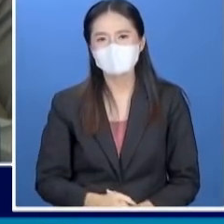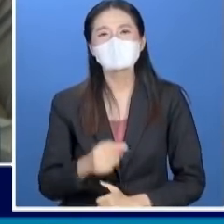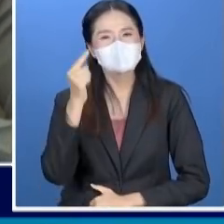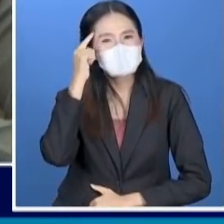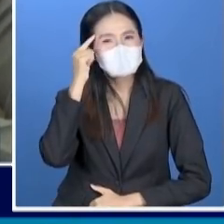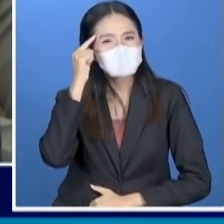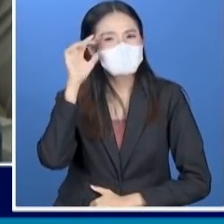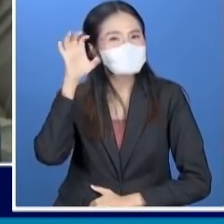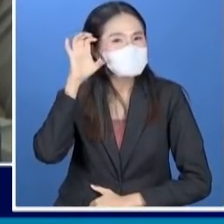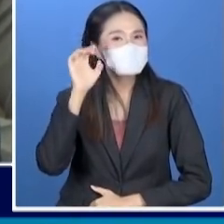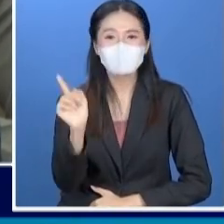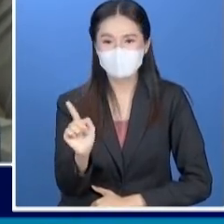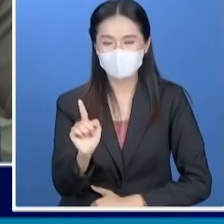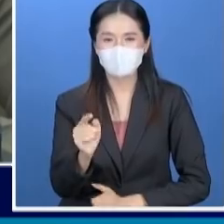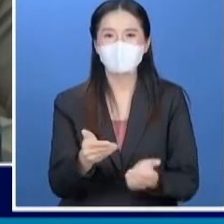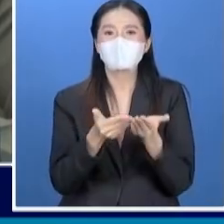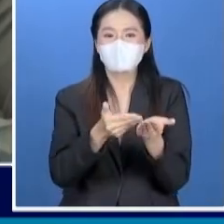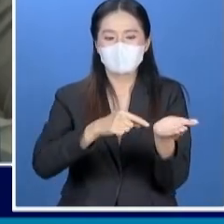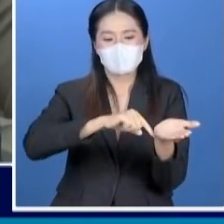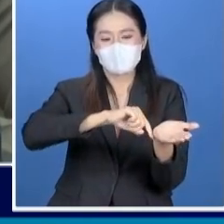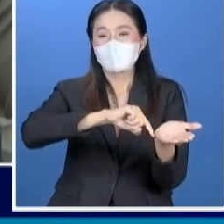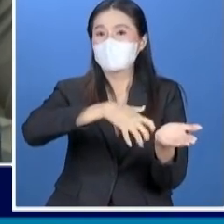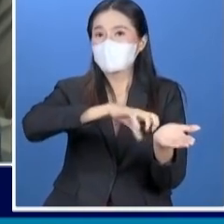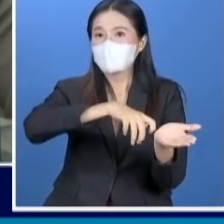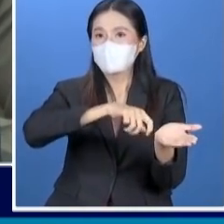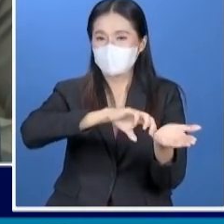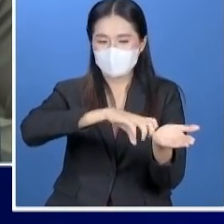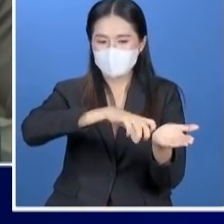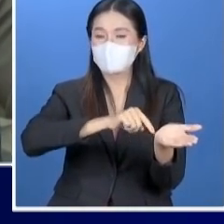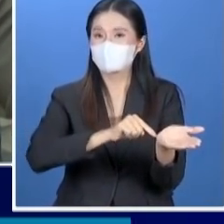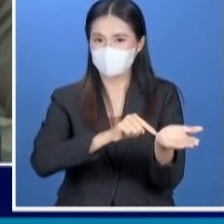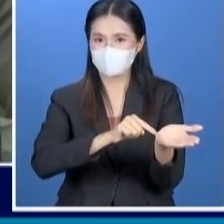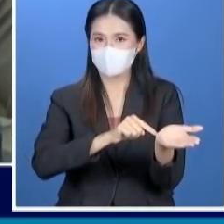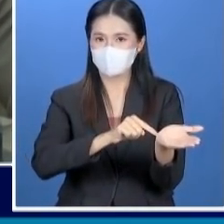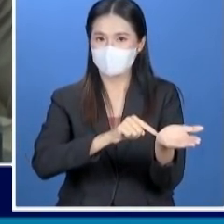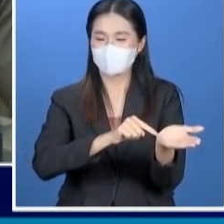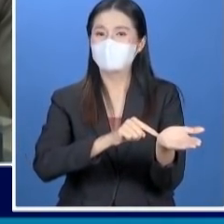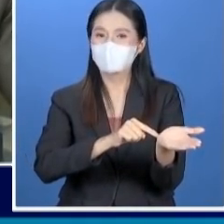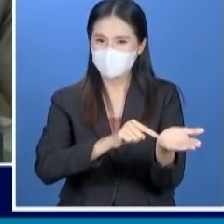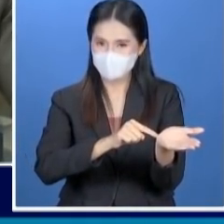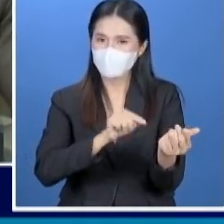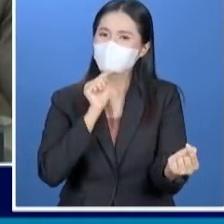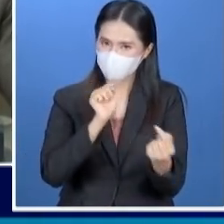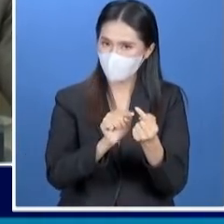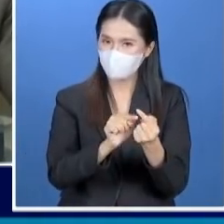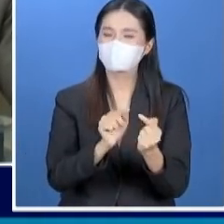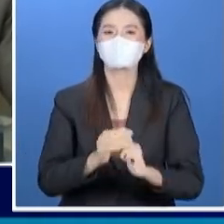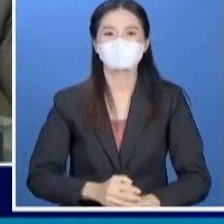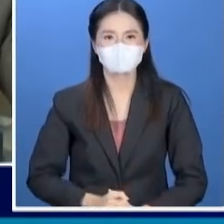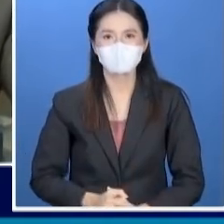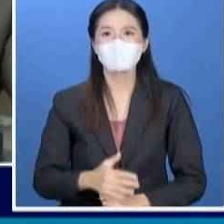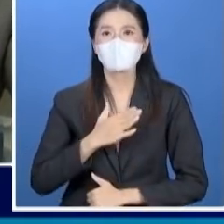น่าเชื่อว่าเกิดจากใบพัดเรือเพราะทางชันสูตรบาดแผลแล้วบอกว่าเข้าได้กับใบพัดเรือน